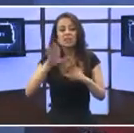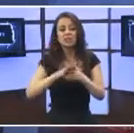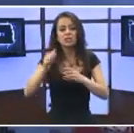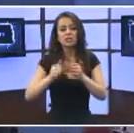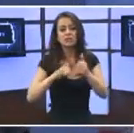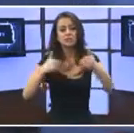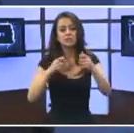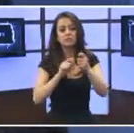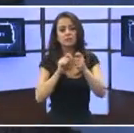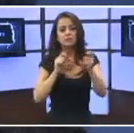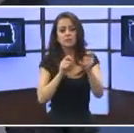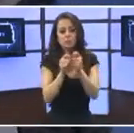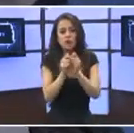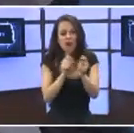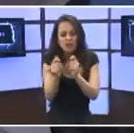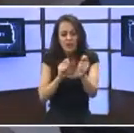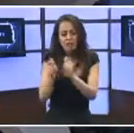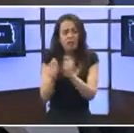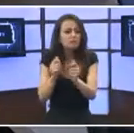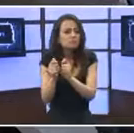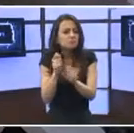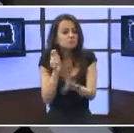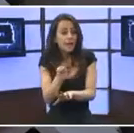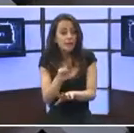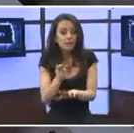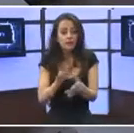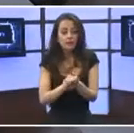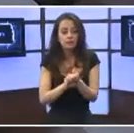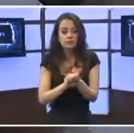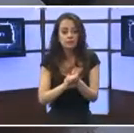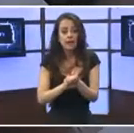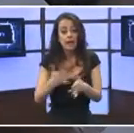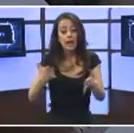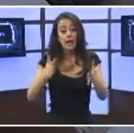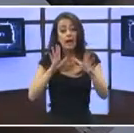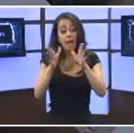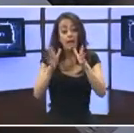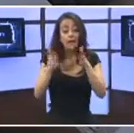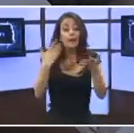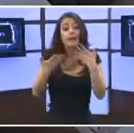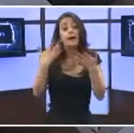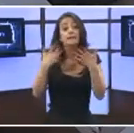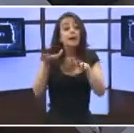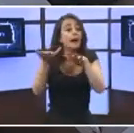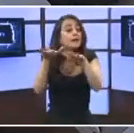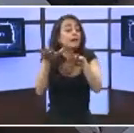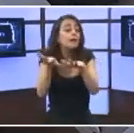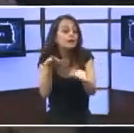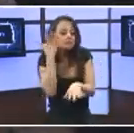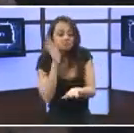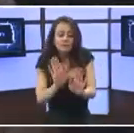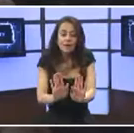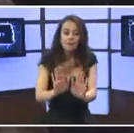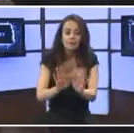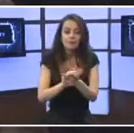Bu sene 8'de 8 yaptılar. Maşallah. Muhteşemler birinci lige çıkıyoruz. Hayranım onlara. Deplasmanda bile en son aldıkları sonuç